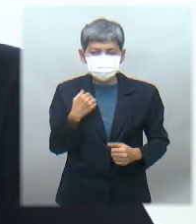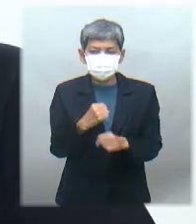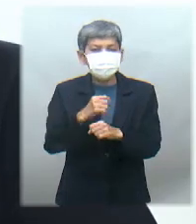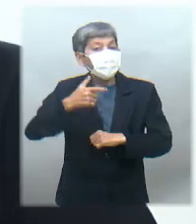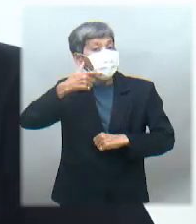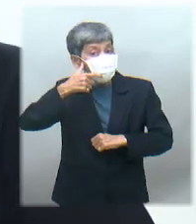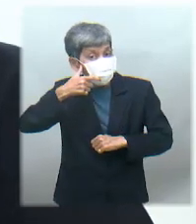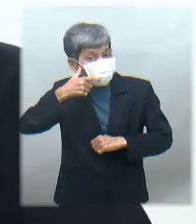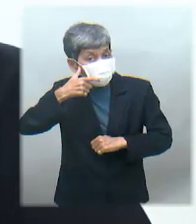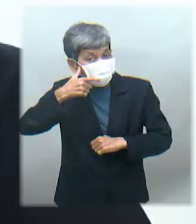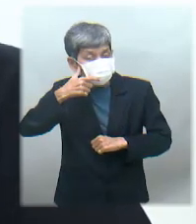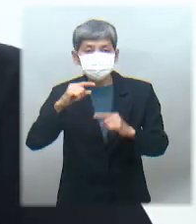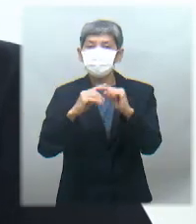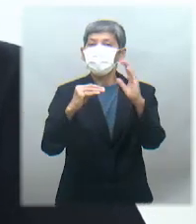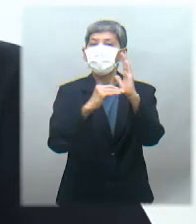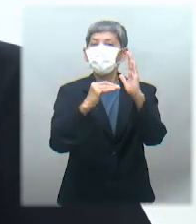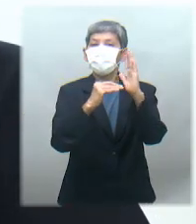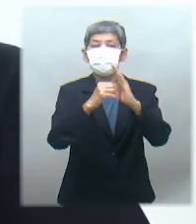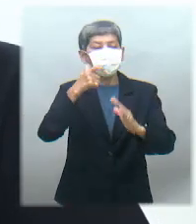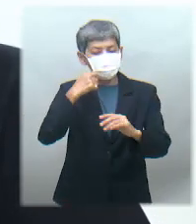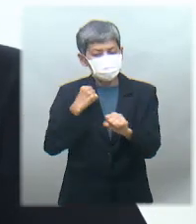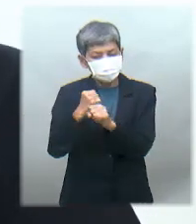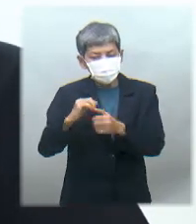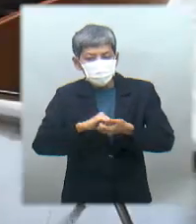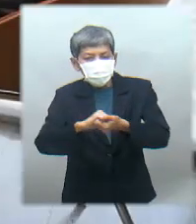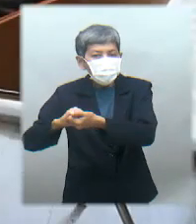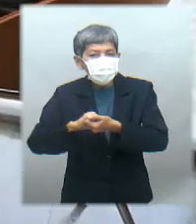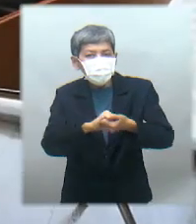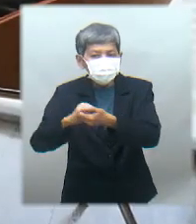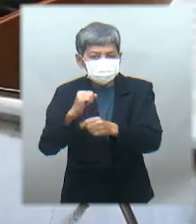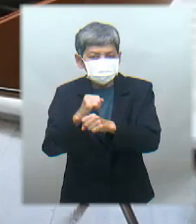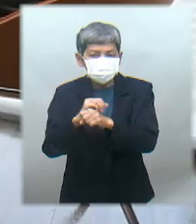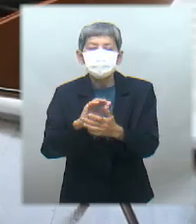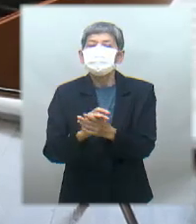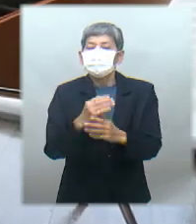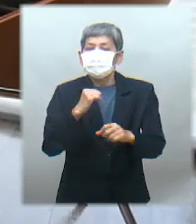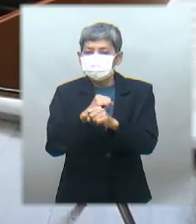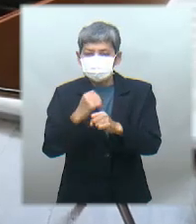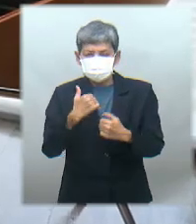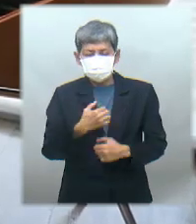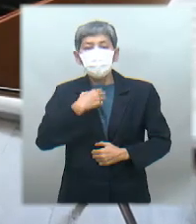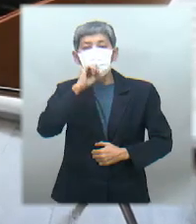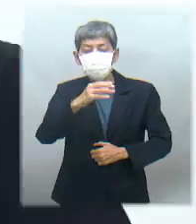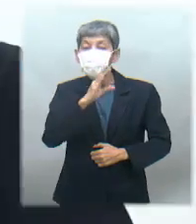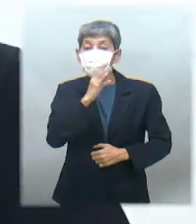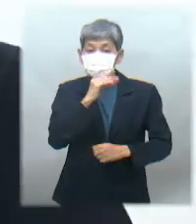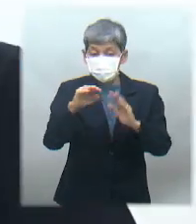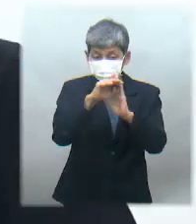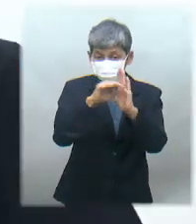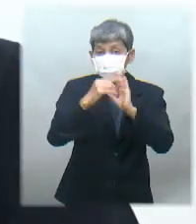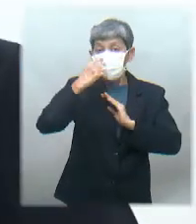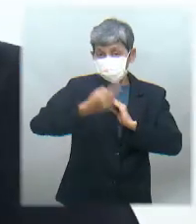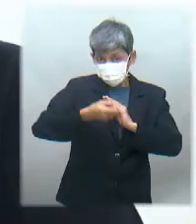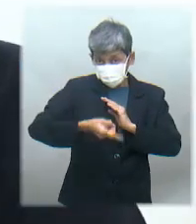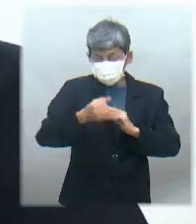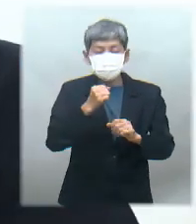kteariน